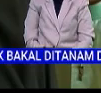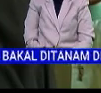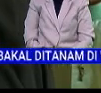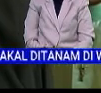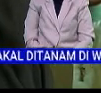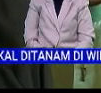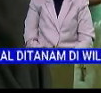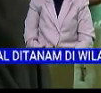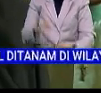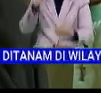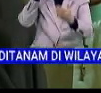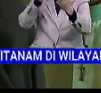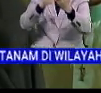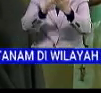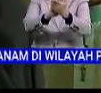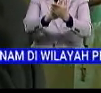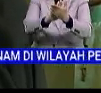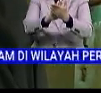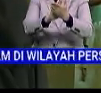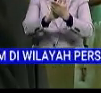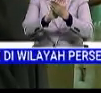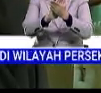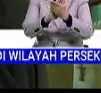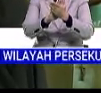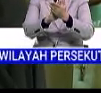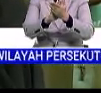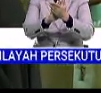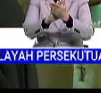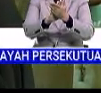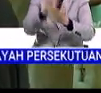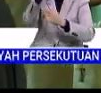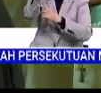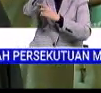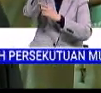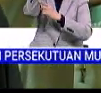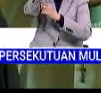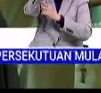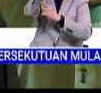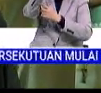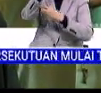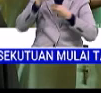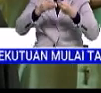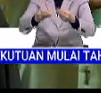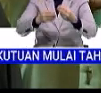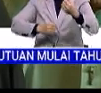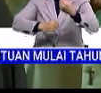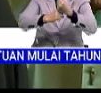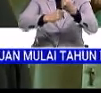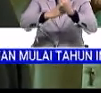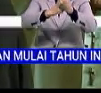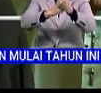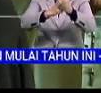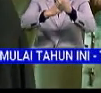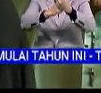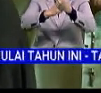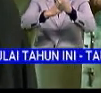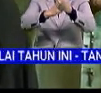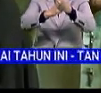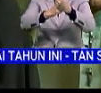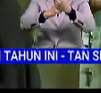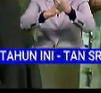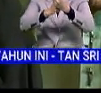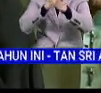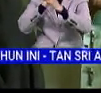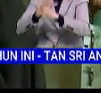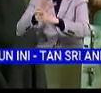Kita percaya dan mempunyai keyakinan bahawa kerajaan akan memberi sokongan kepada usaha yang